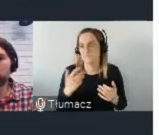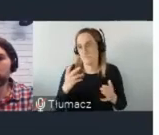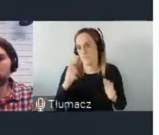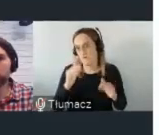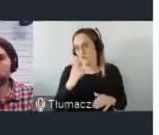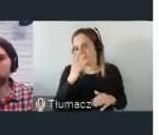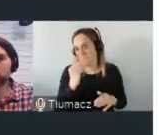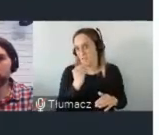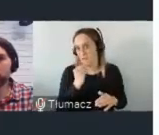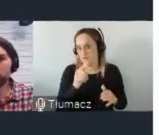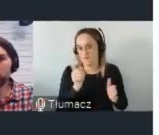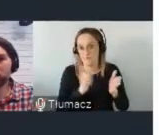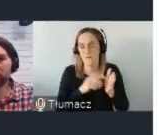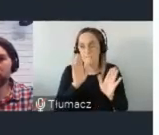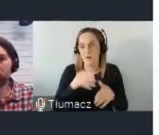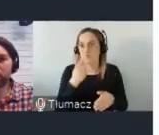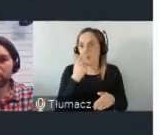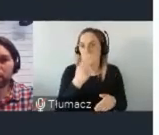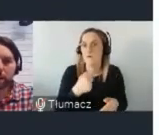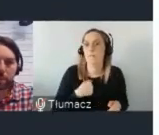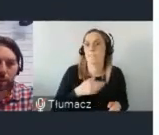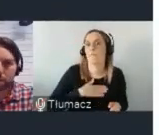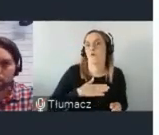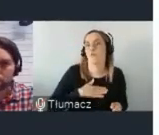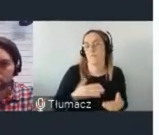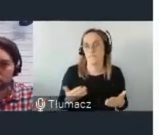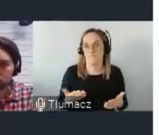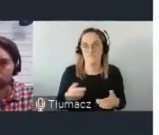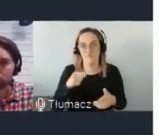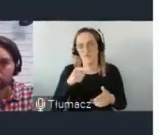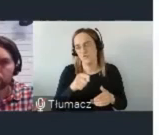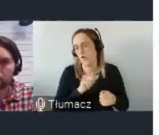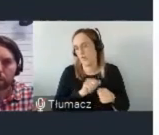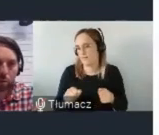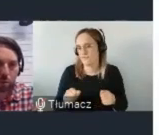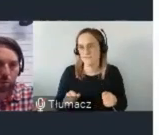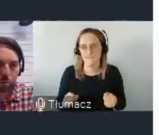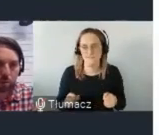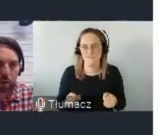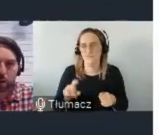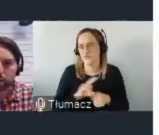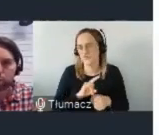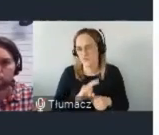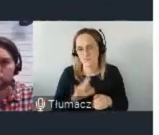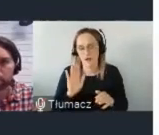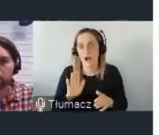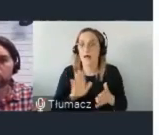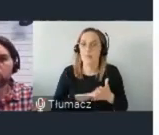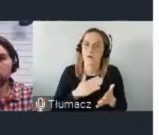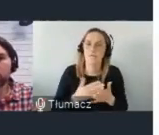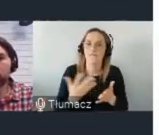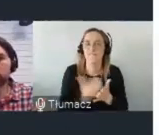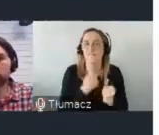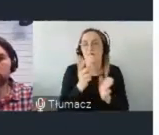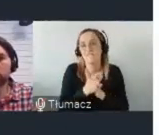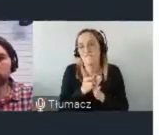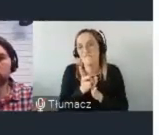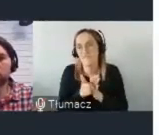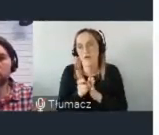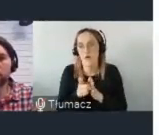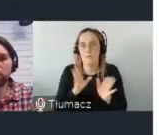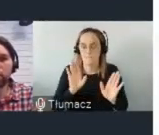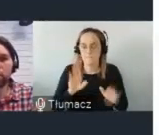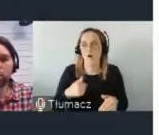mógł zobaczyć na przykład filmik, który mu się wyświetli. Akurat to jest YouTube, ale weźmy wideo, czyli mogę